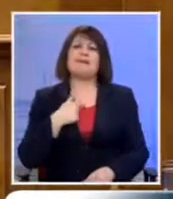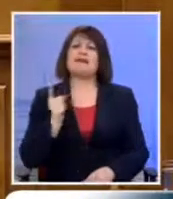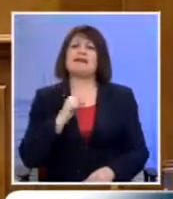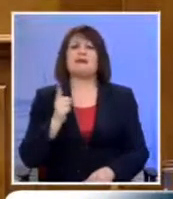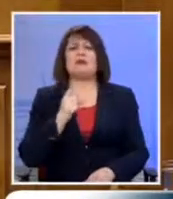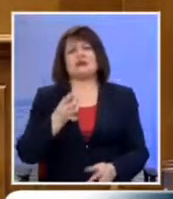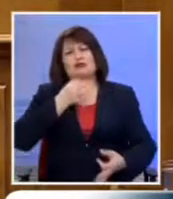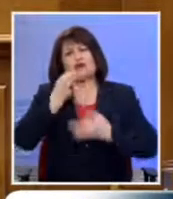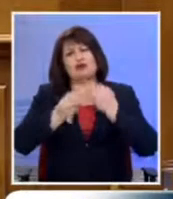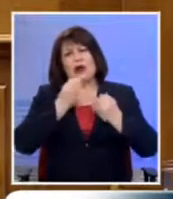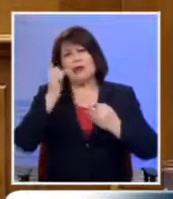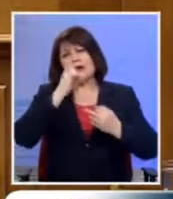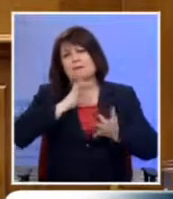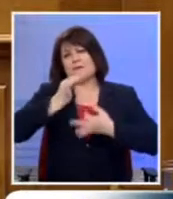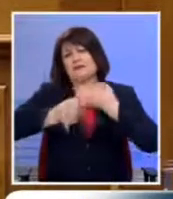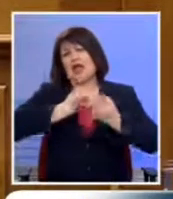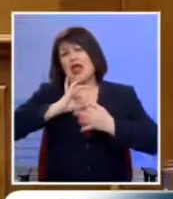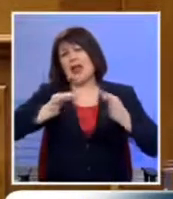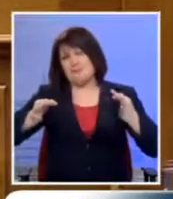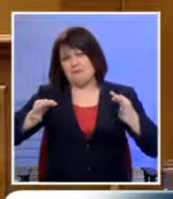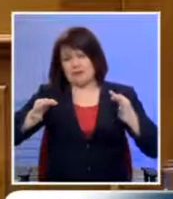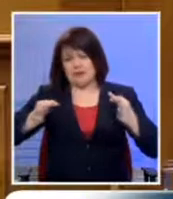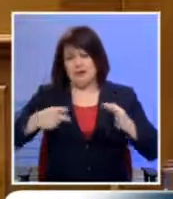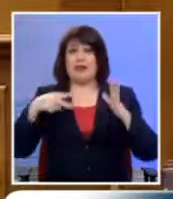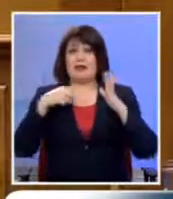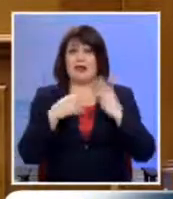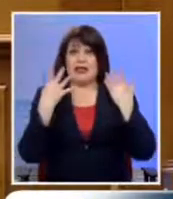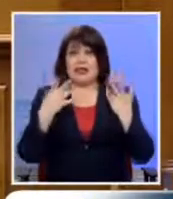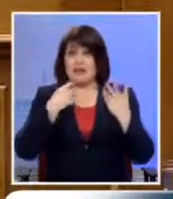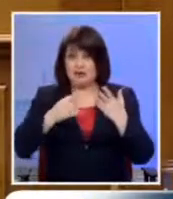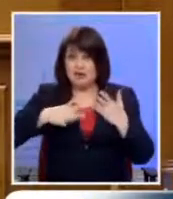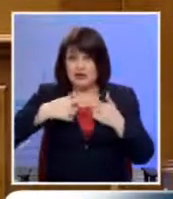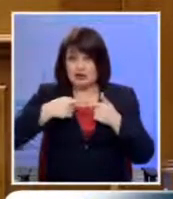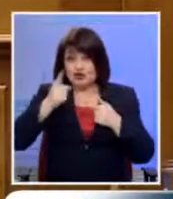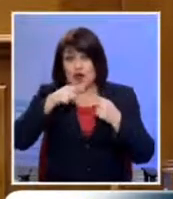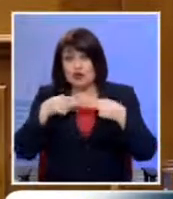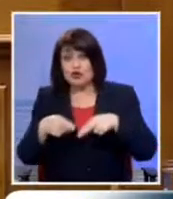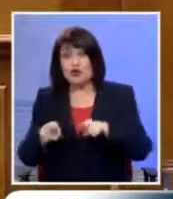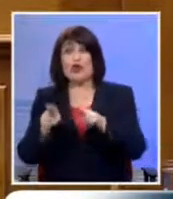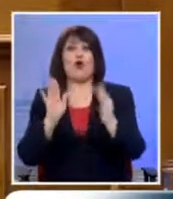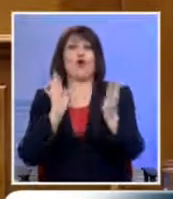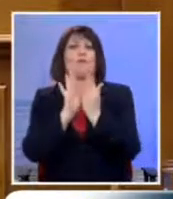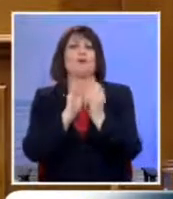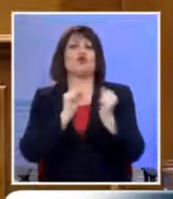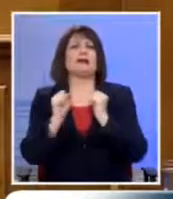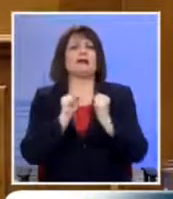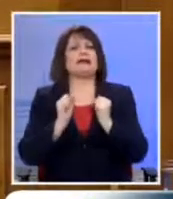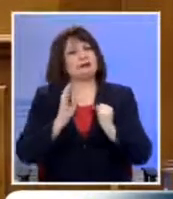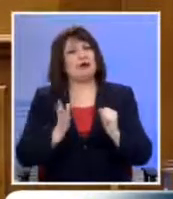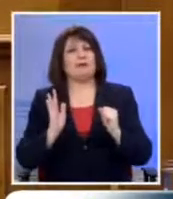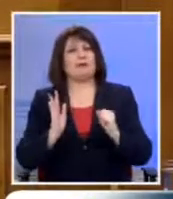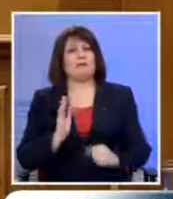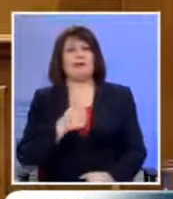επιμηθείς, είπαμε ήδη από το 2009 ότι μπορεί να υπάρξει άλλος δρόμος αντιμετώπισης της κρίσης. Ότι